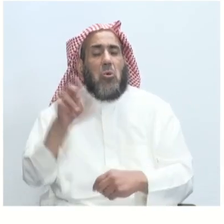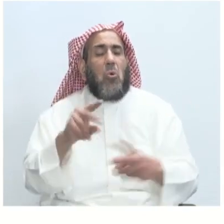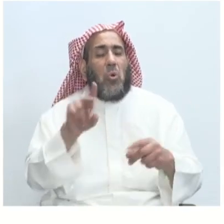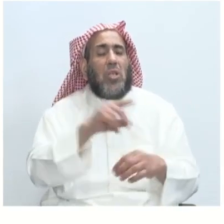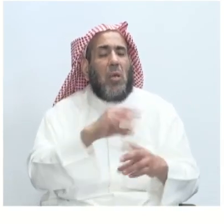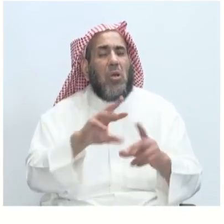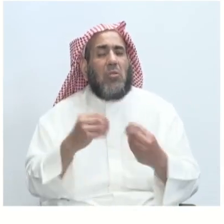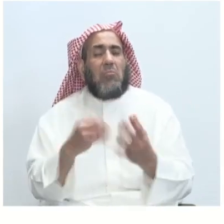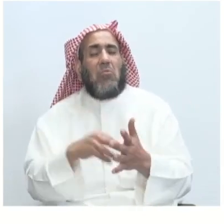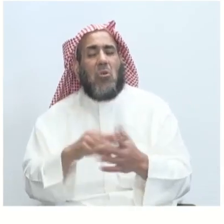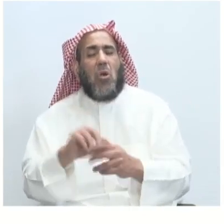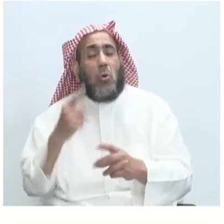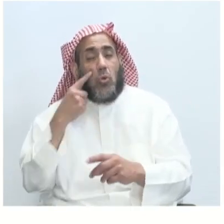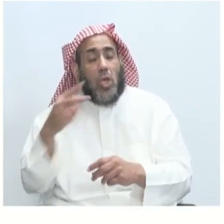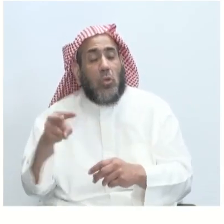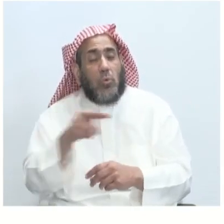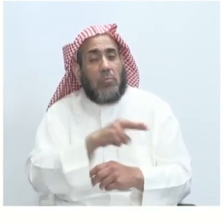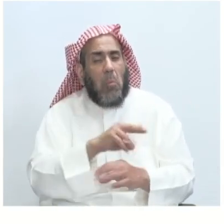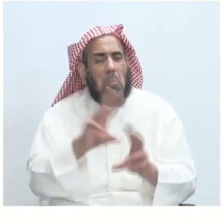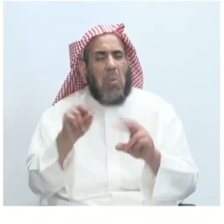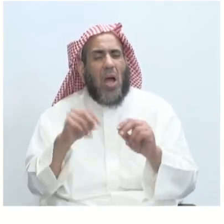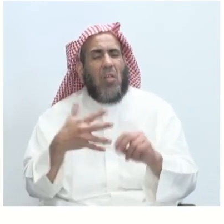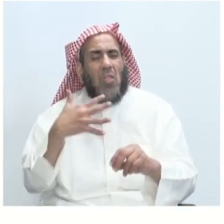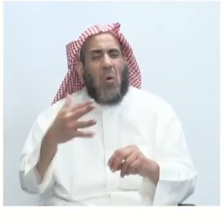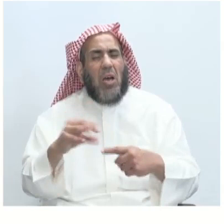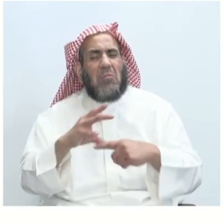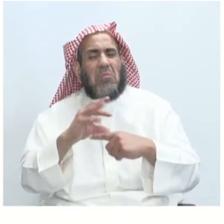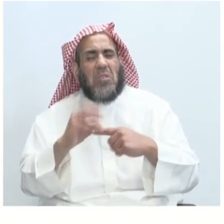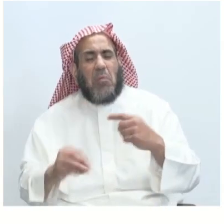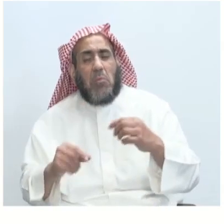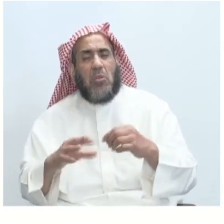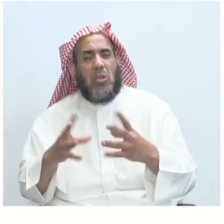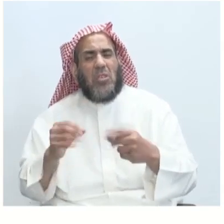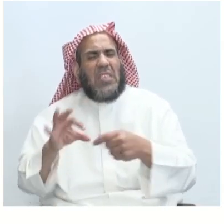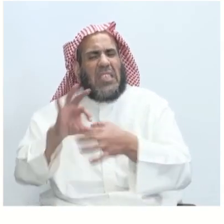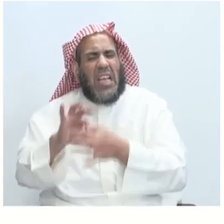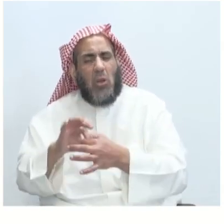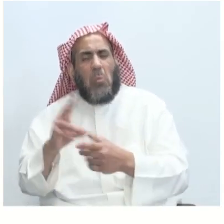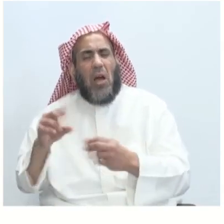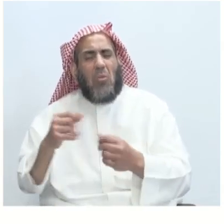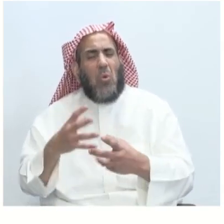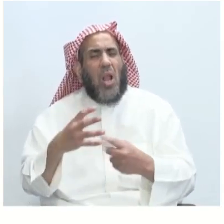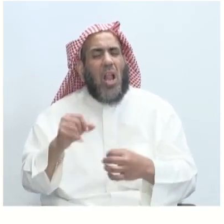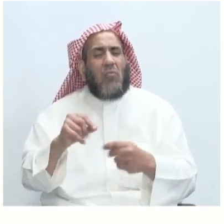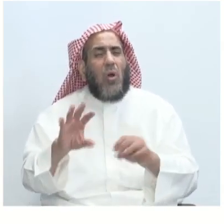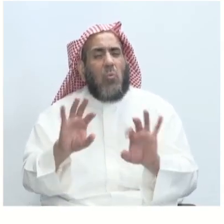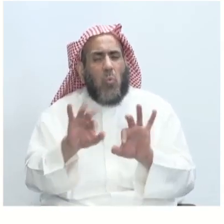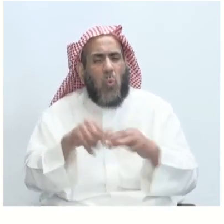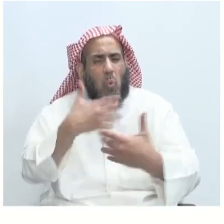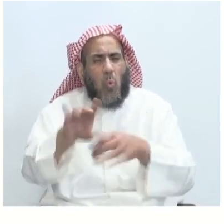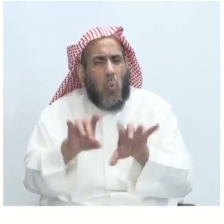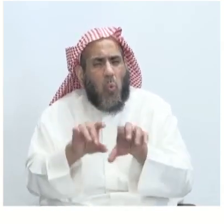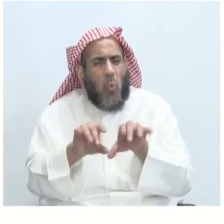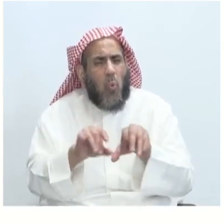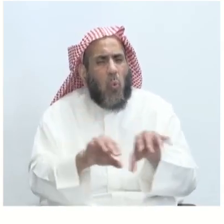ابنائي وبنات الطلاب وكما تشاهدون بعض الظواهر السلبيه من تعلق بعض الاطفال بالاجهزه الالكترونيه